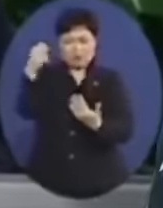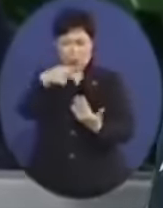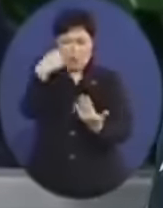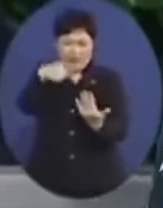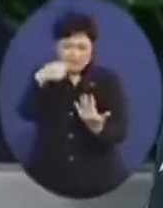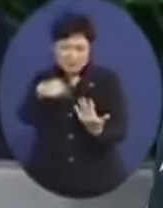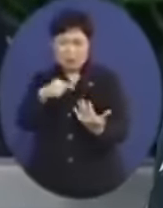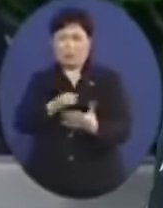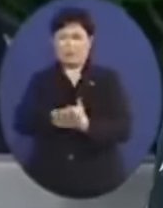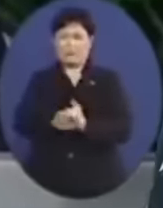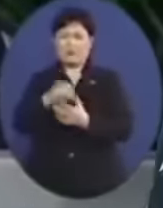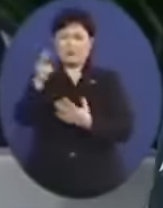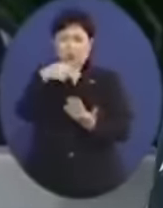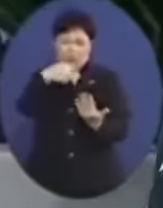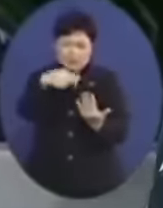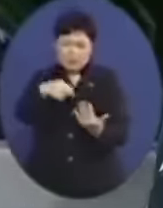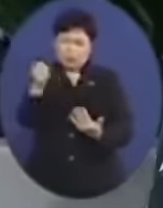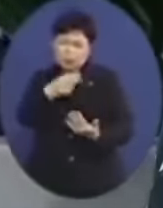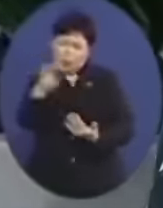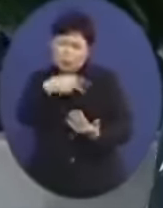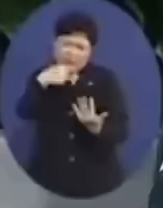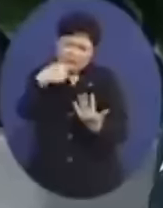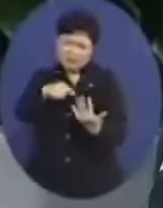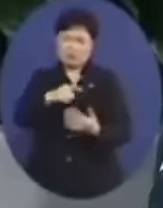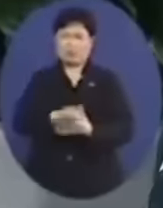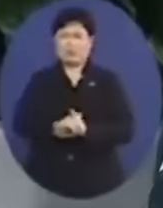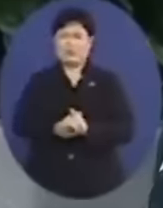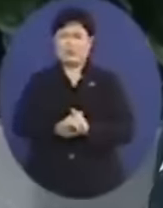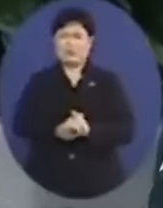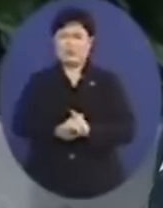가르치시고 가르치시고 또 가르치시고